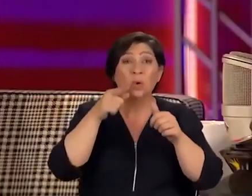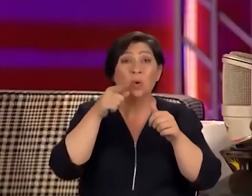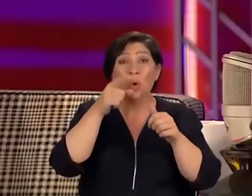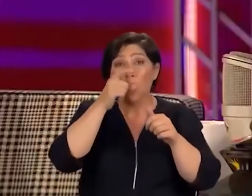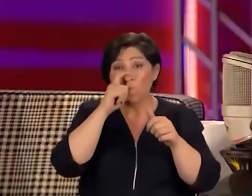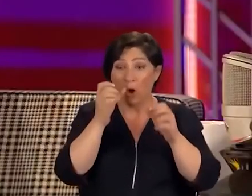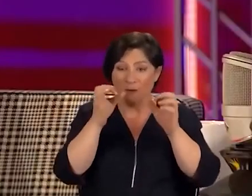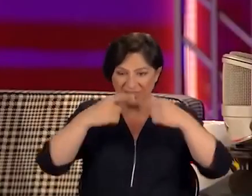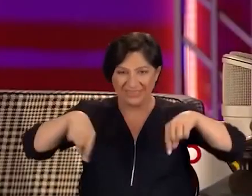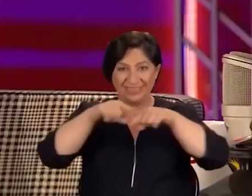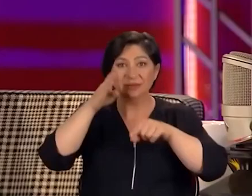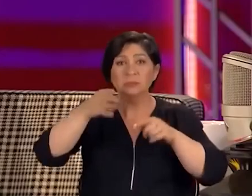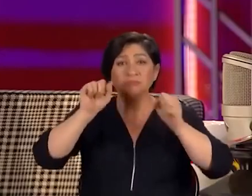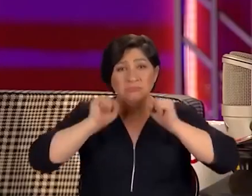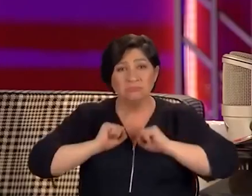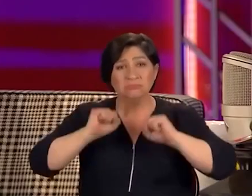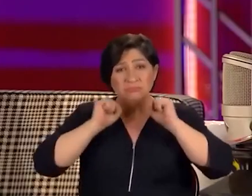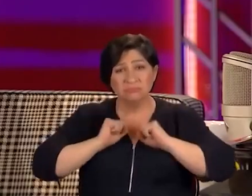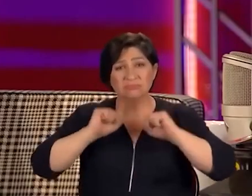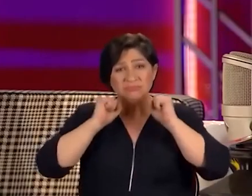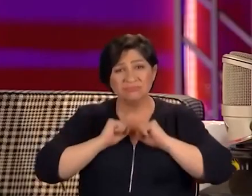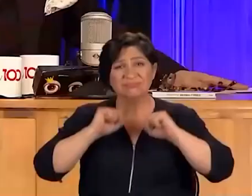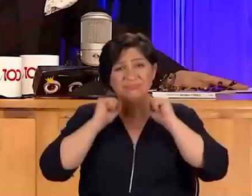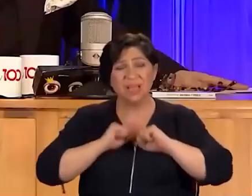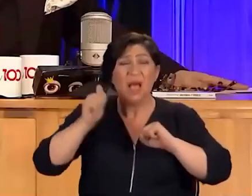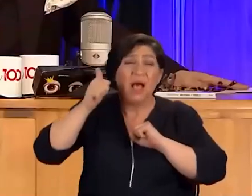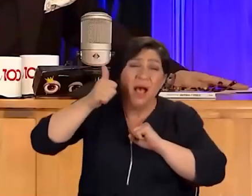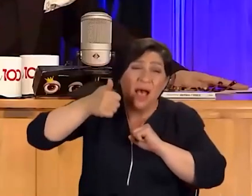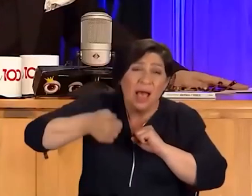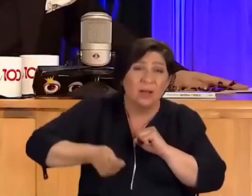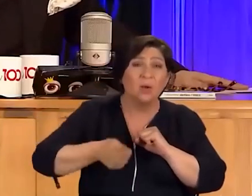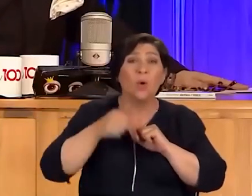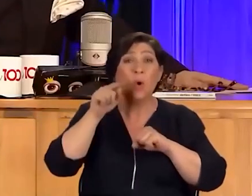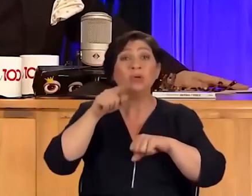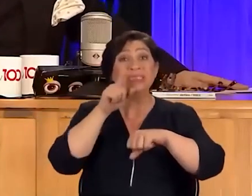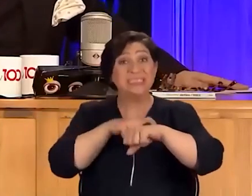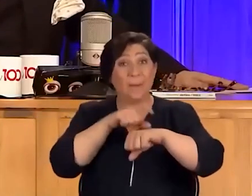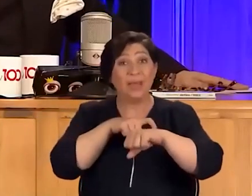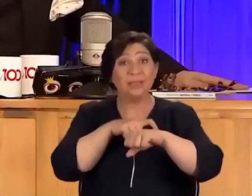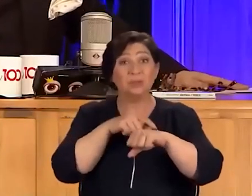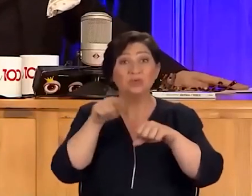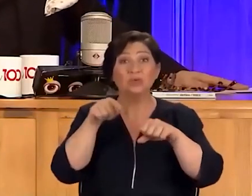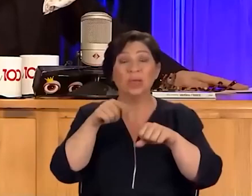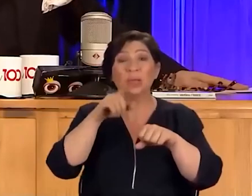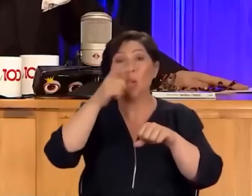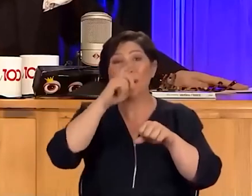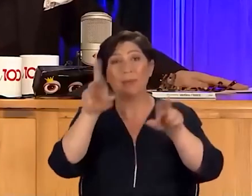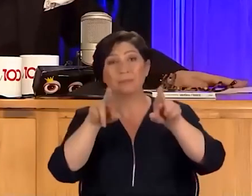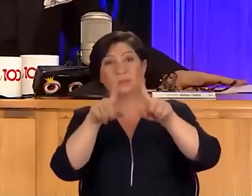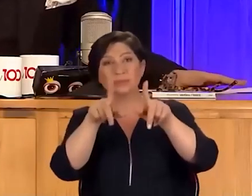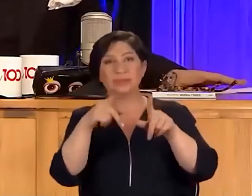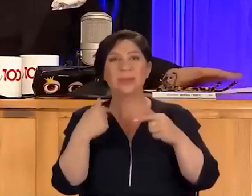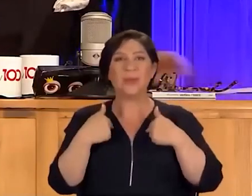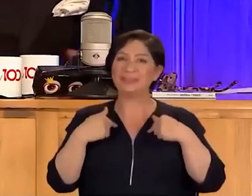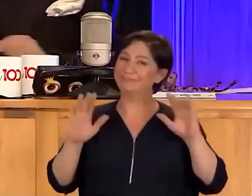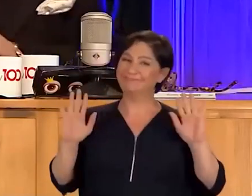Okan'ın ofisine gittik. Her gün o tekstleri çalıştık. Evet. Her gün ama. Evet. Ve o sırada, o şu sırada... Şu anda hepsi Okan'a küs. Ben